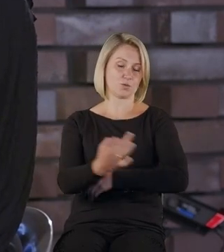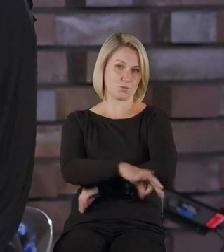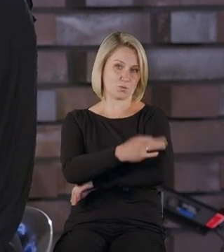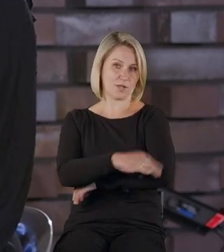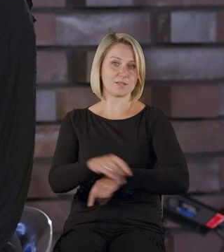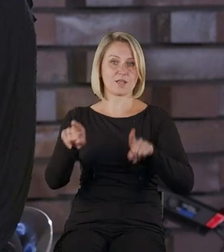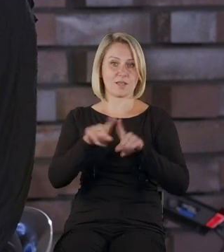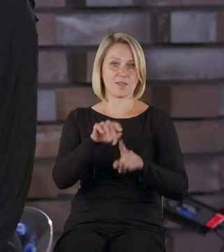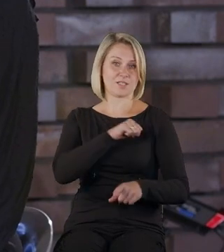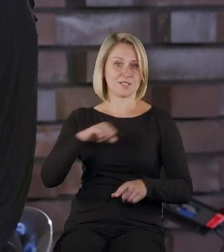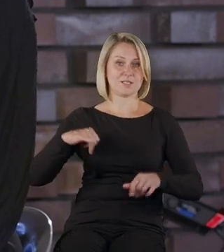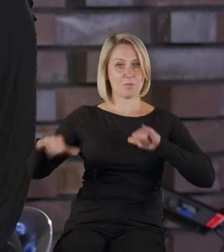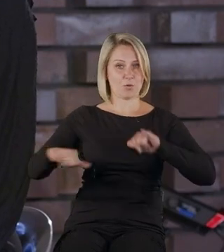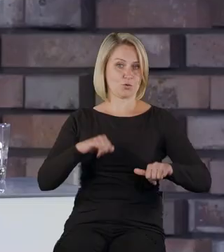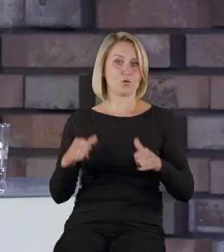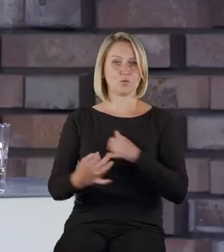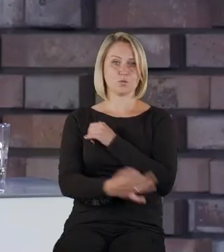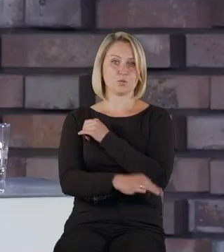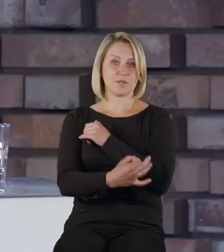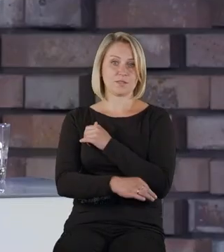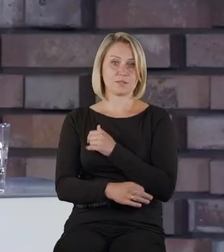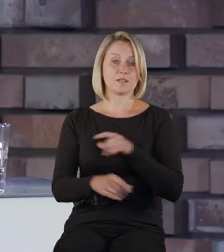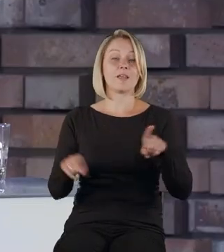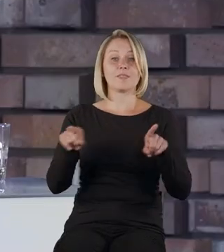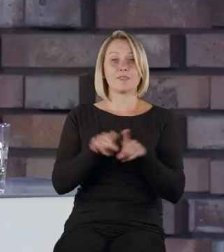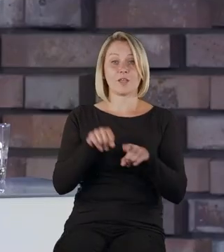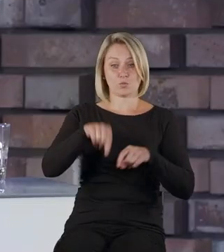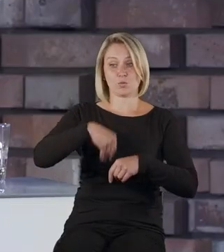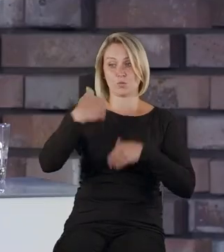w tym samorządu studenckiego. Oprócz tego na tej